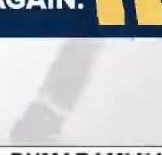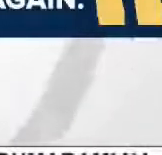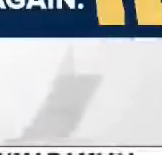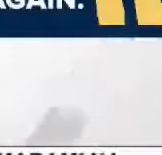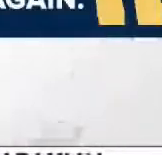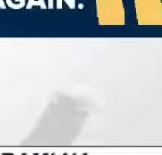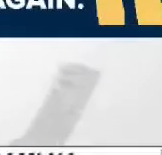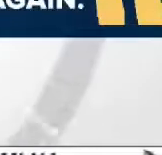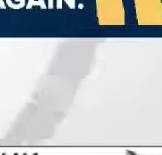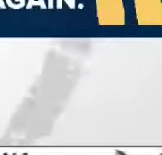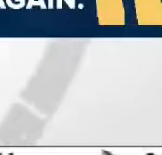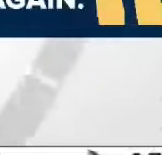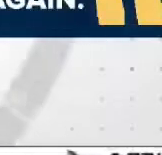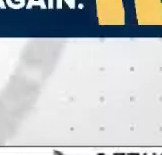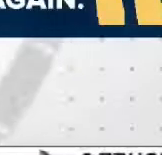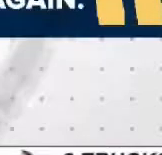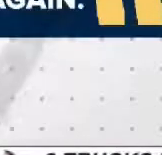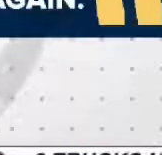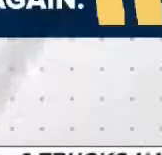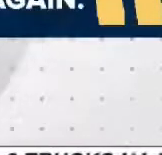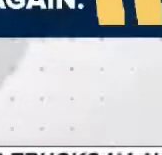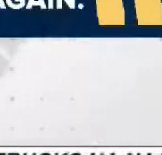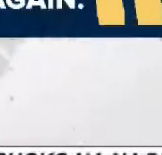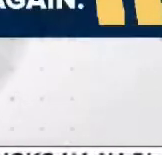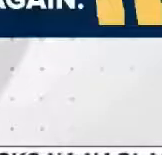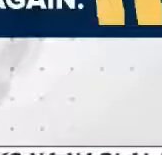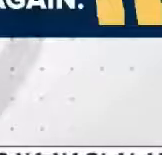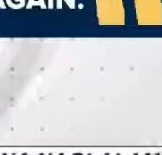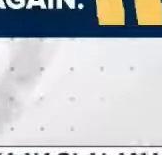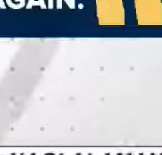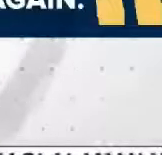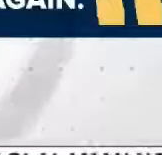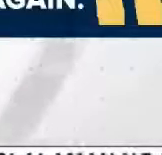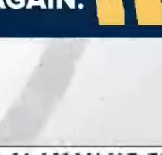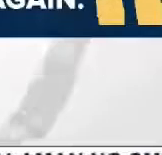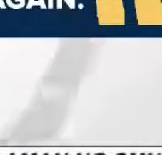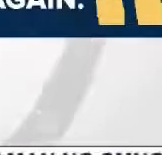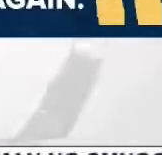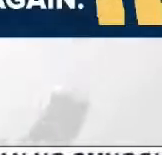na payapang sumuko upang mabigyan ng oportunidad na muling mamuhay ng matiwasay.